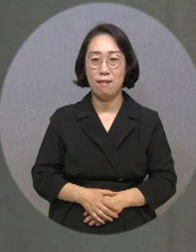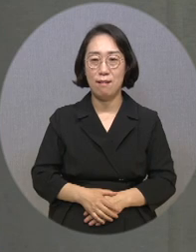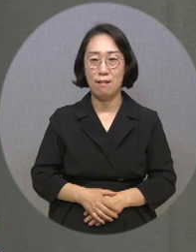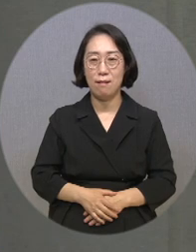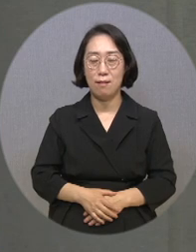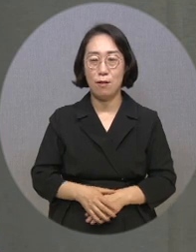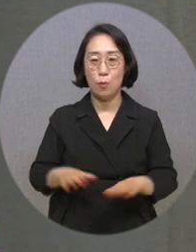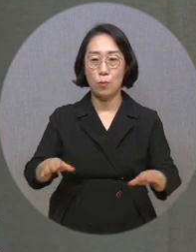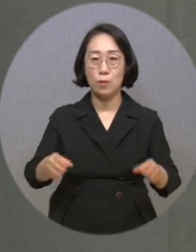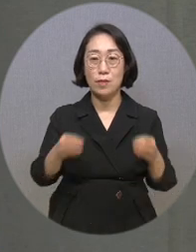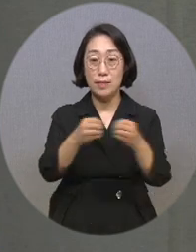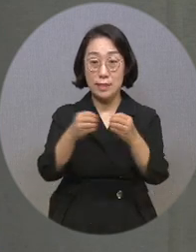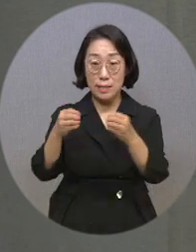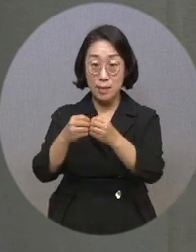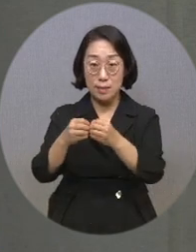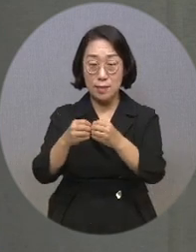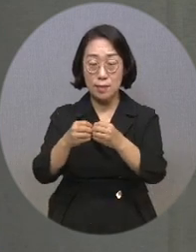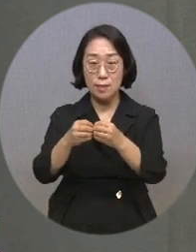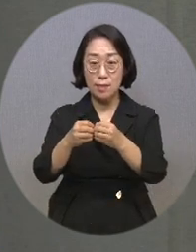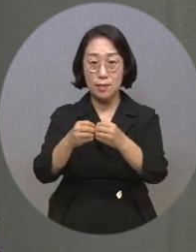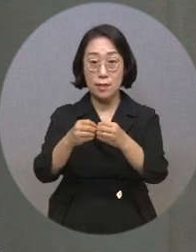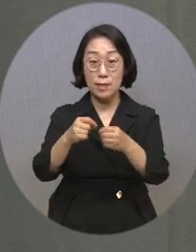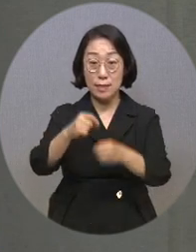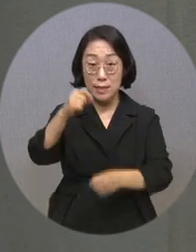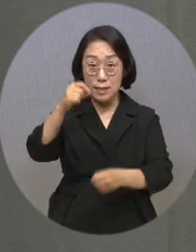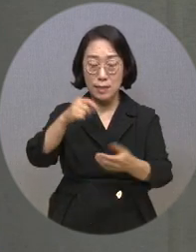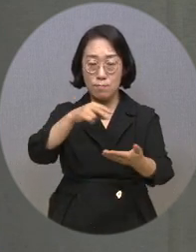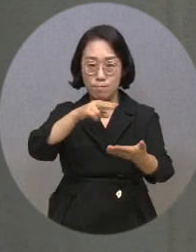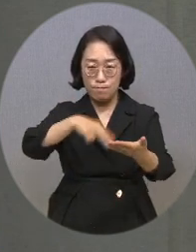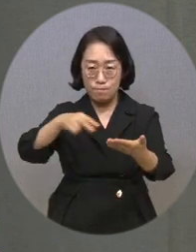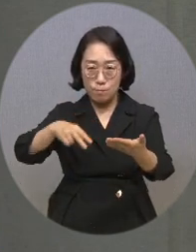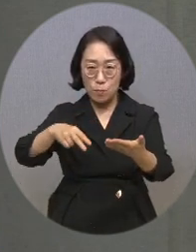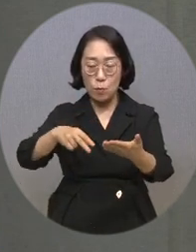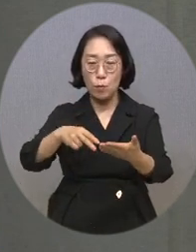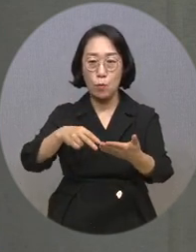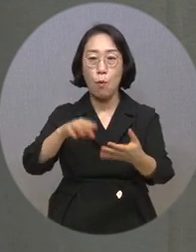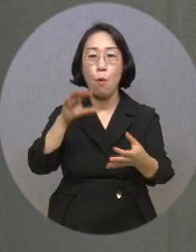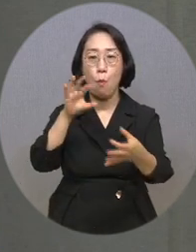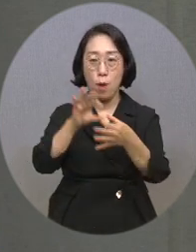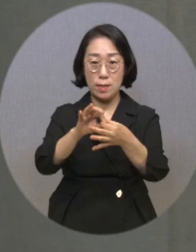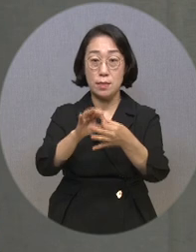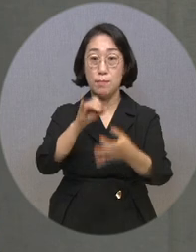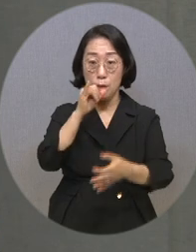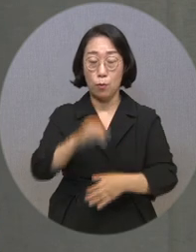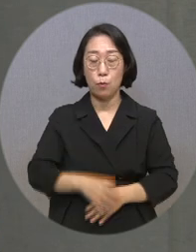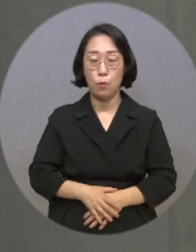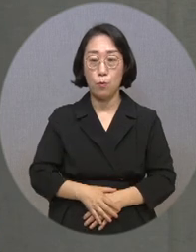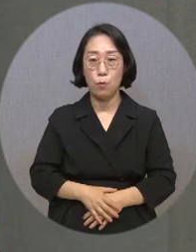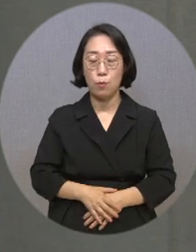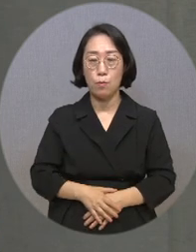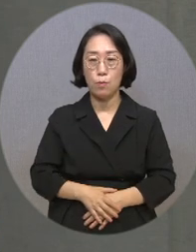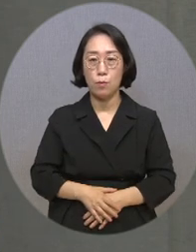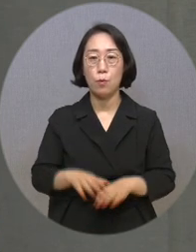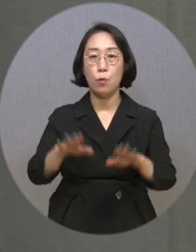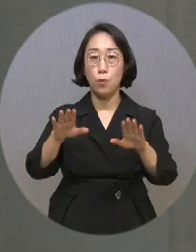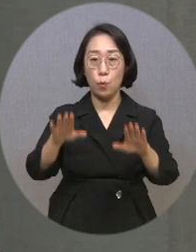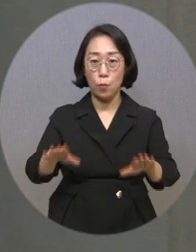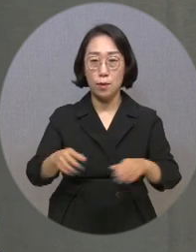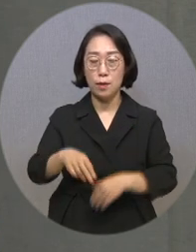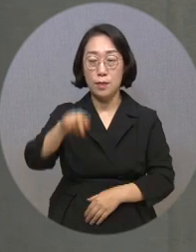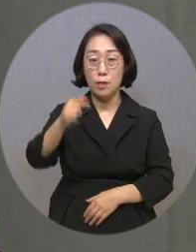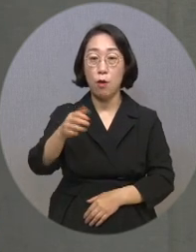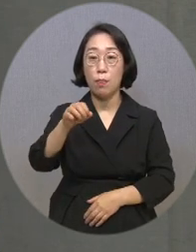이런 아주 시낭송에도 문예창작에도 조예가 깊고, 그래서 오늘 선아